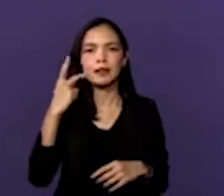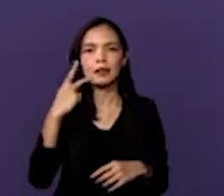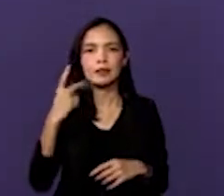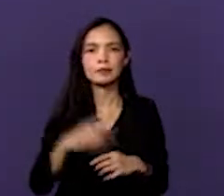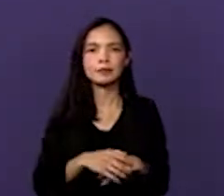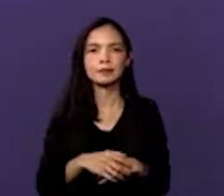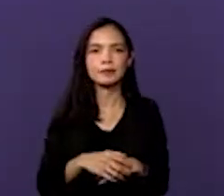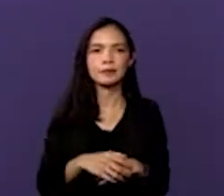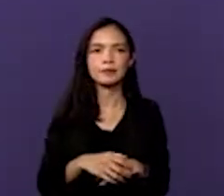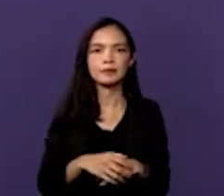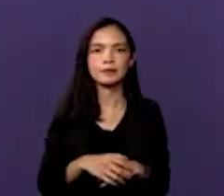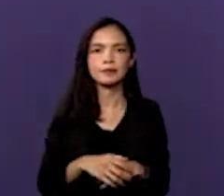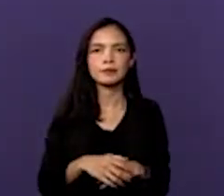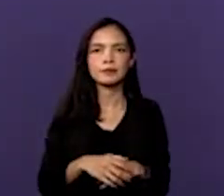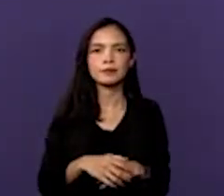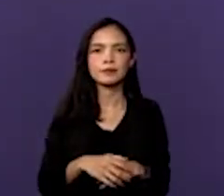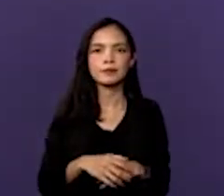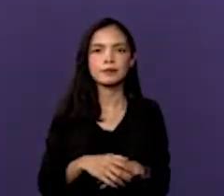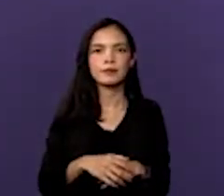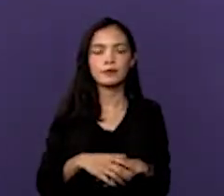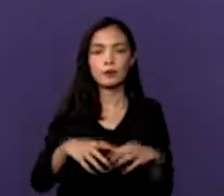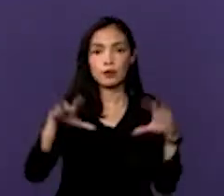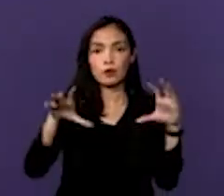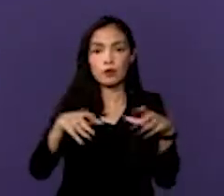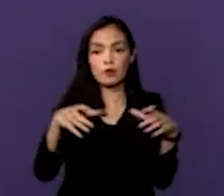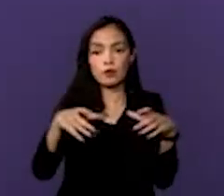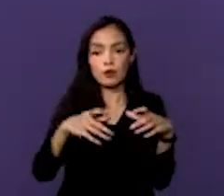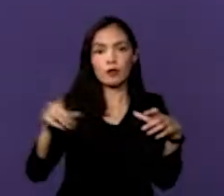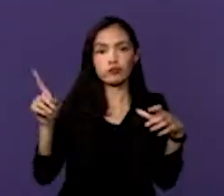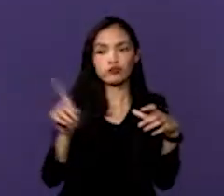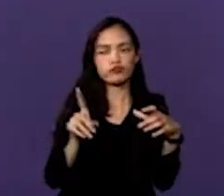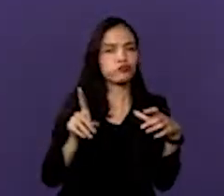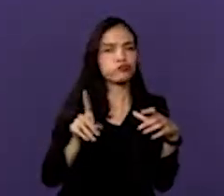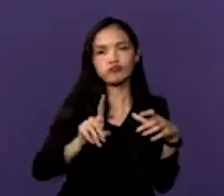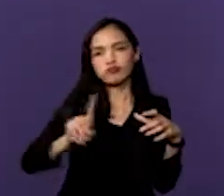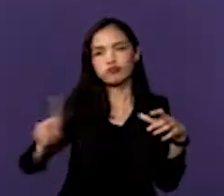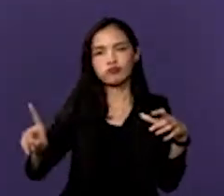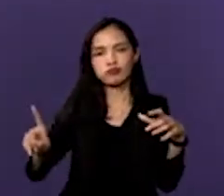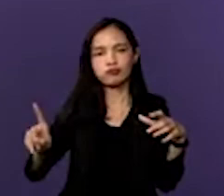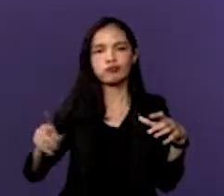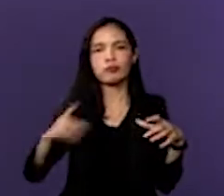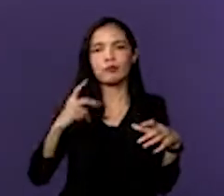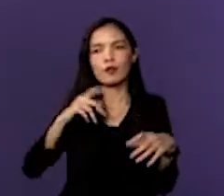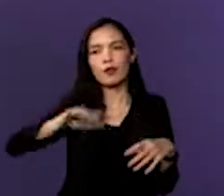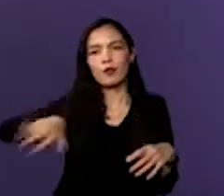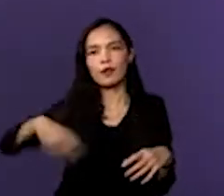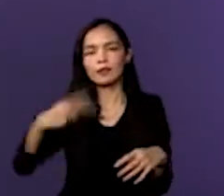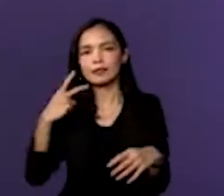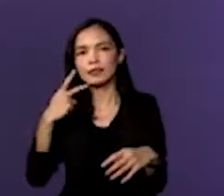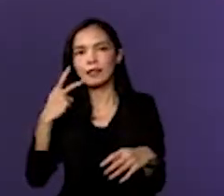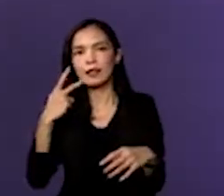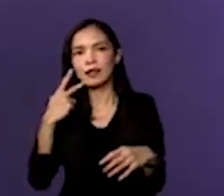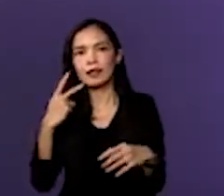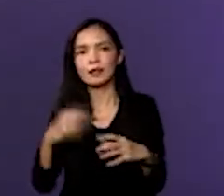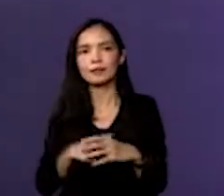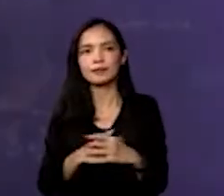keluargamu hindari kerumunan jaga keluargamu